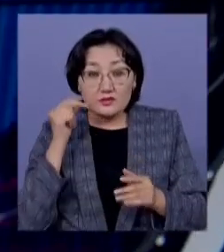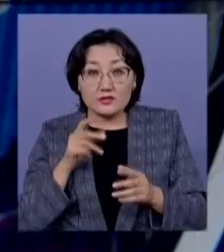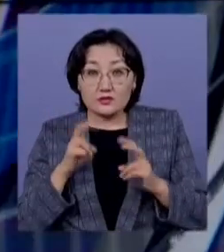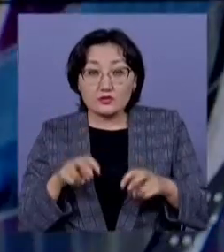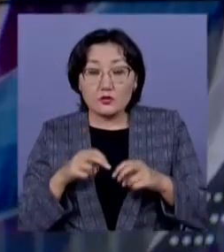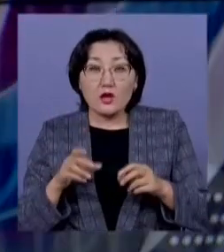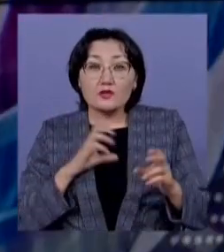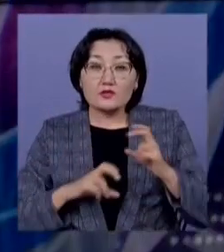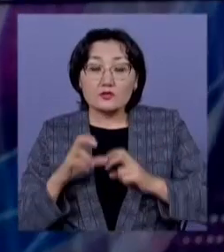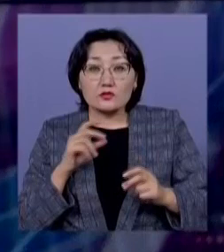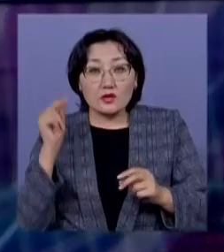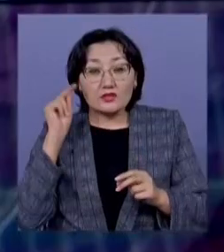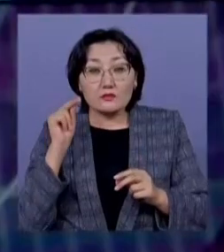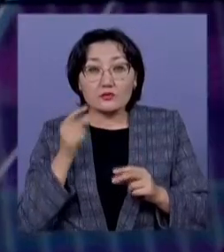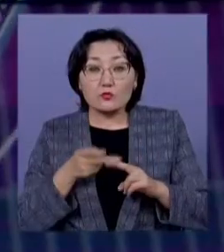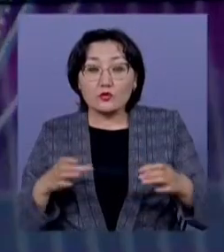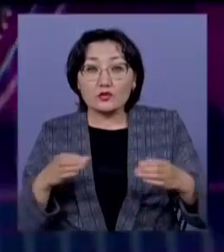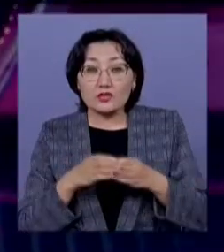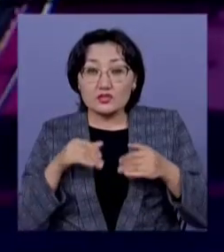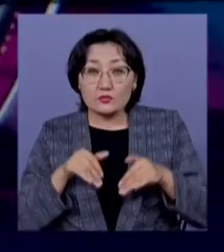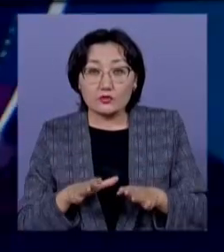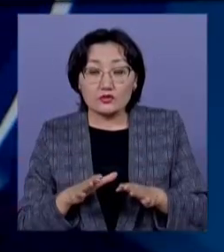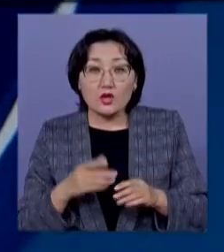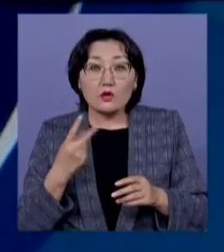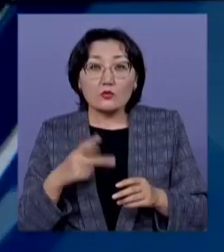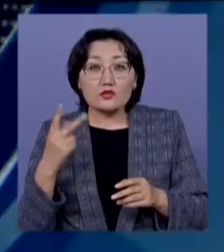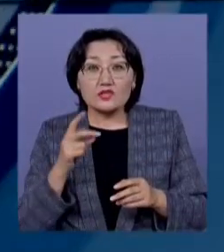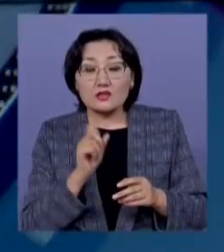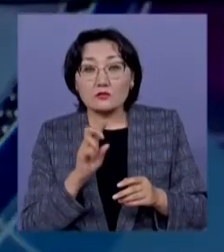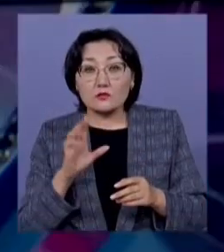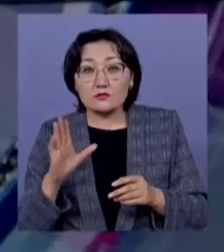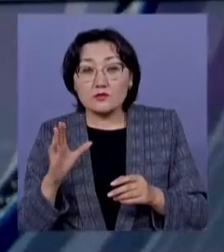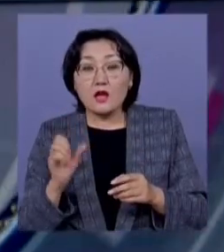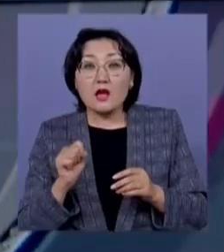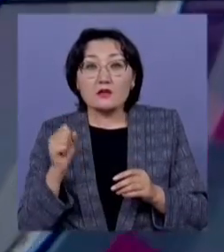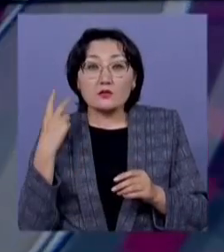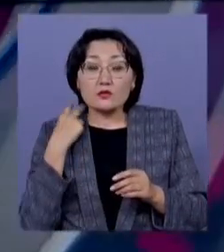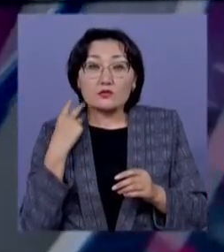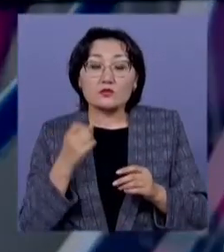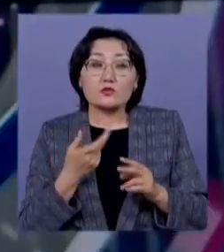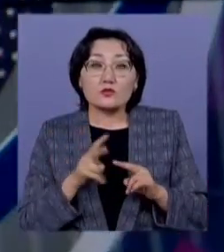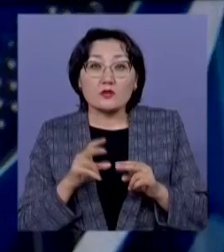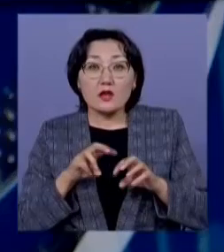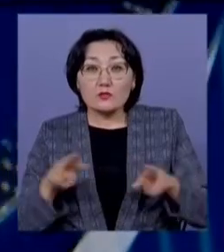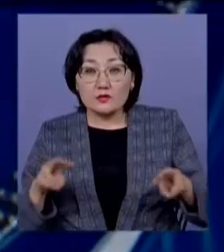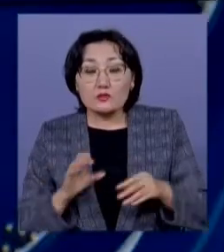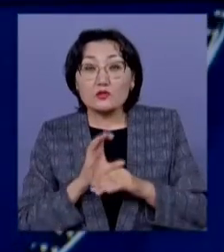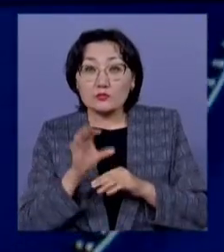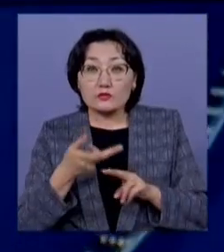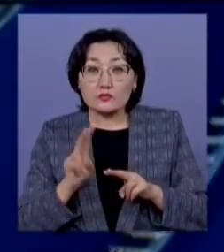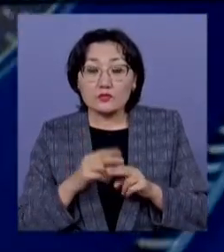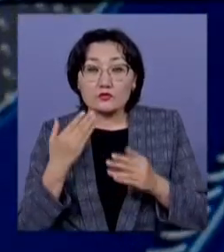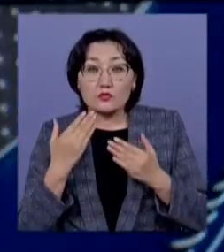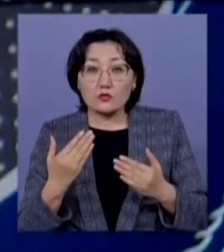институттарының тіл мамандары қабылдаған ортақ шешім бойынша 32 таңбадан тұратын әліпби енді үкіметке жолданбақ. Соңғы